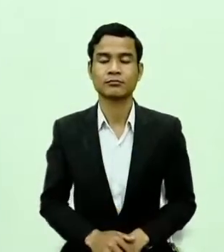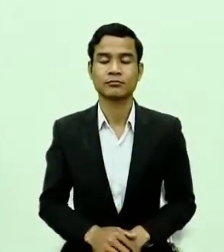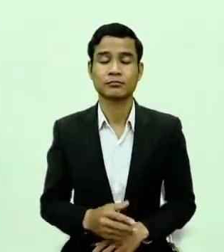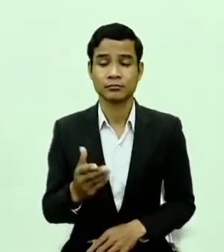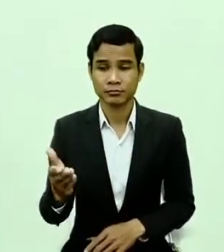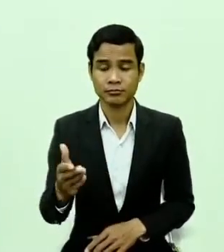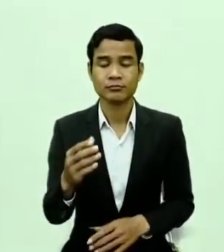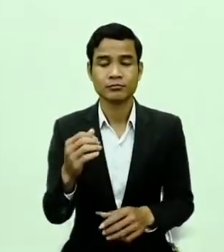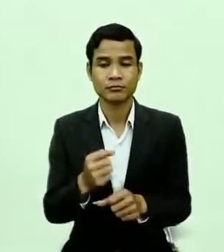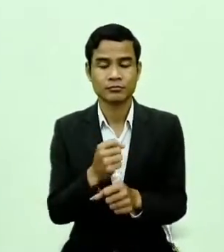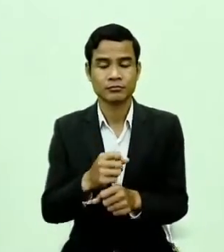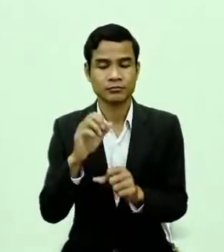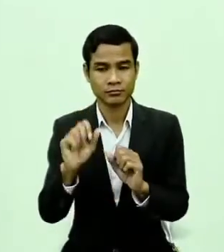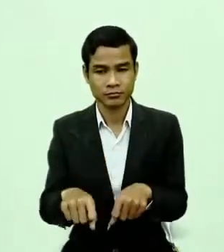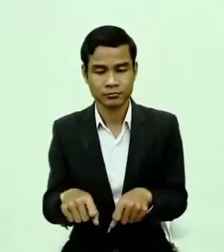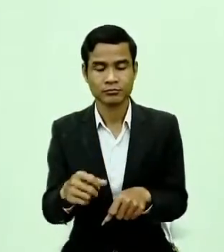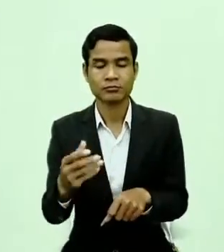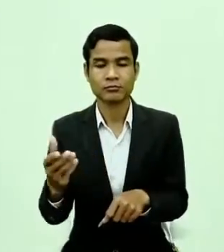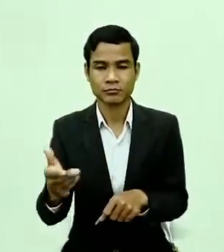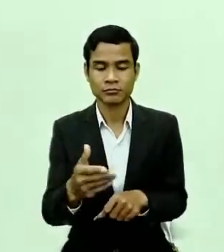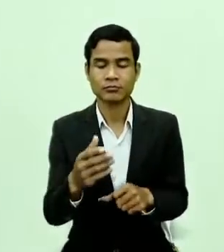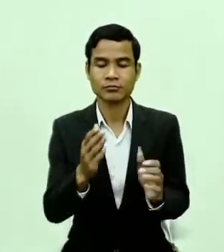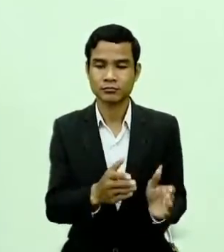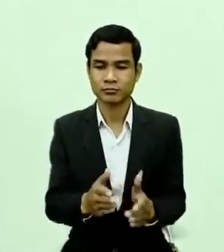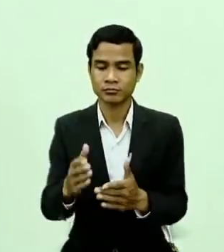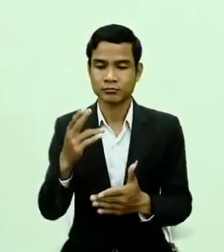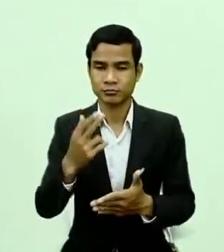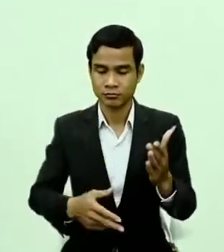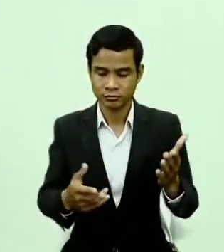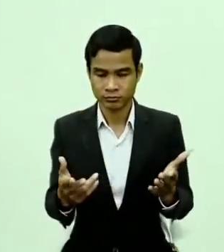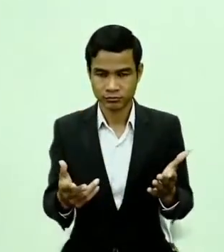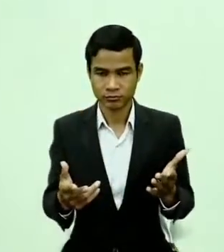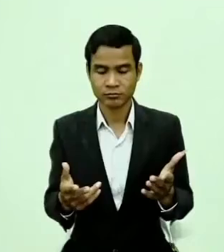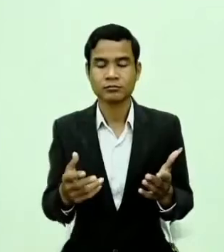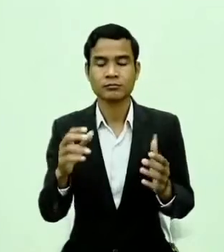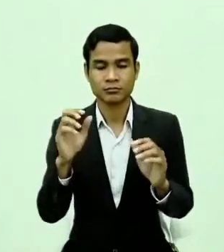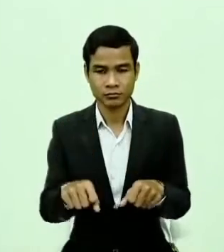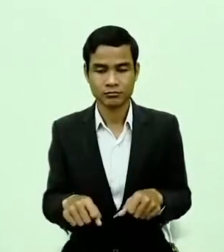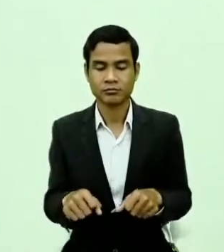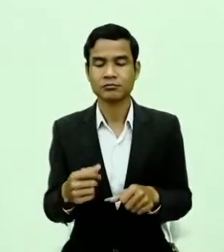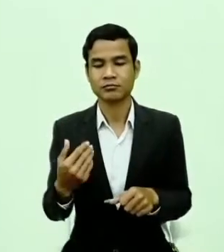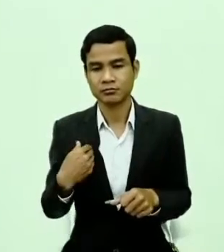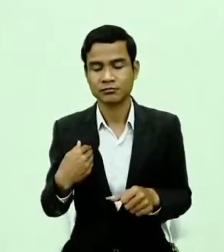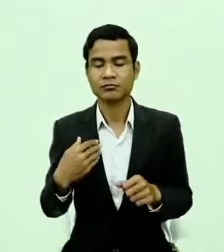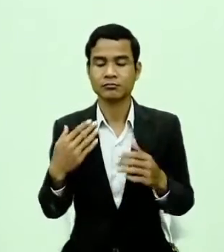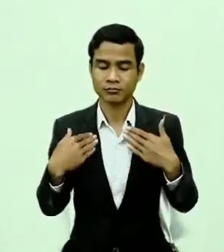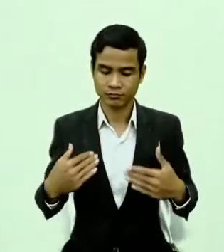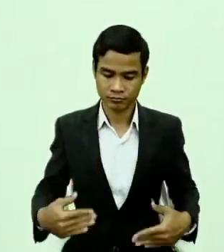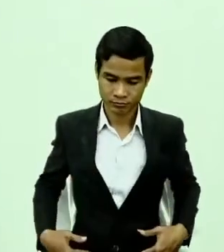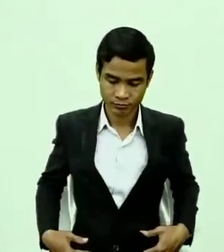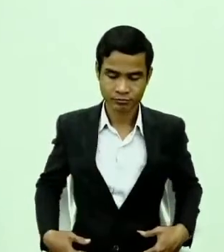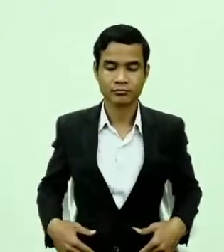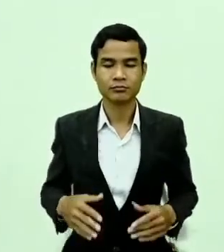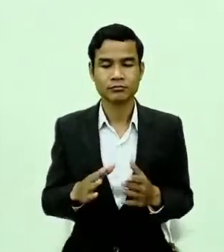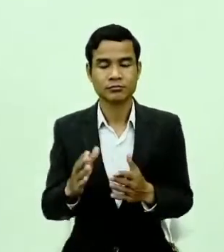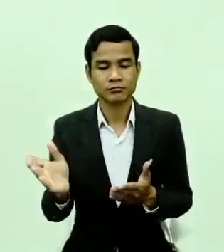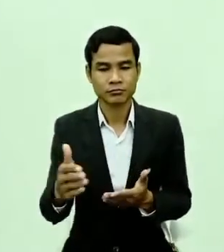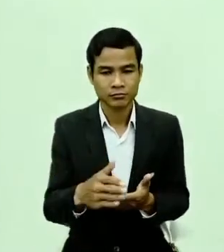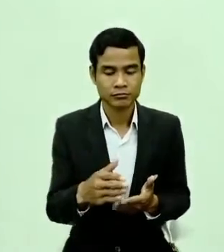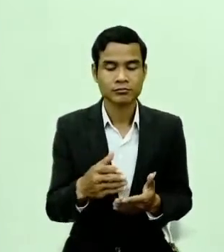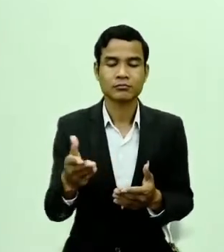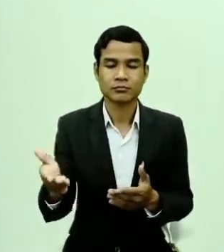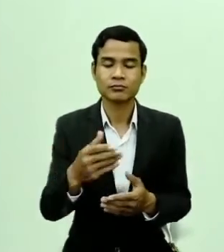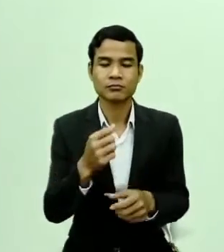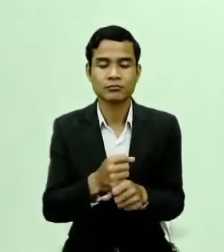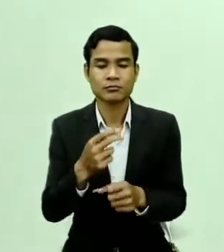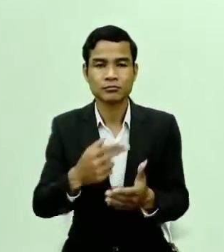Hay đọc bây thu ca nghe nâng ban dương thử. Triêm ấy khá. Chà. Đôi chí mình triêm cả ai. Bởi dương trọng bóng xử mẹ em dương thử thử